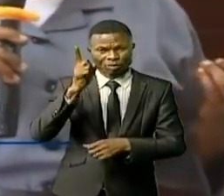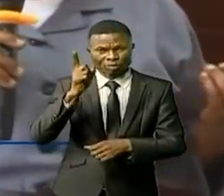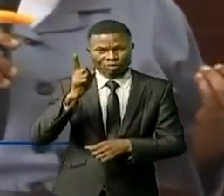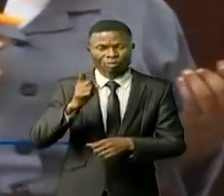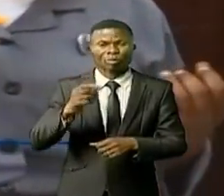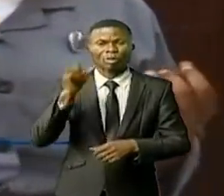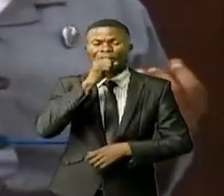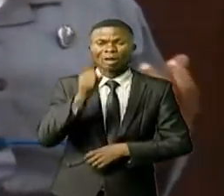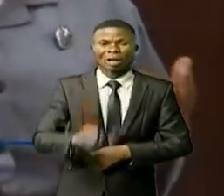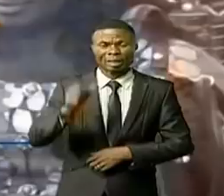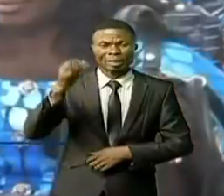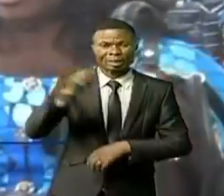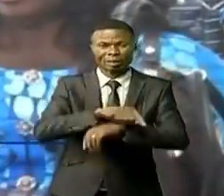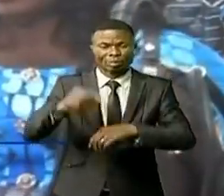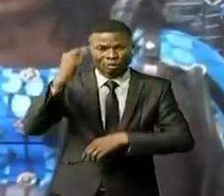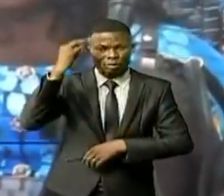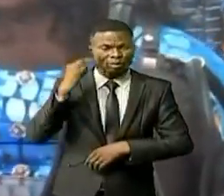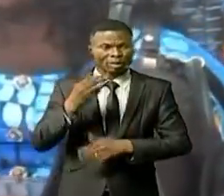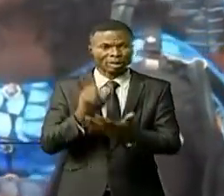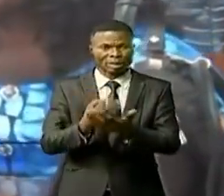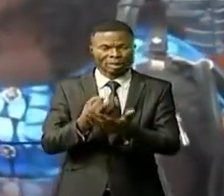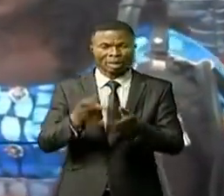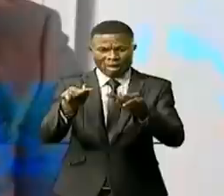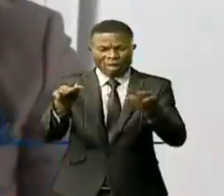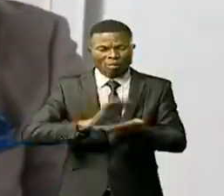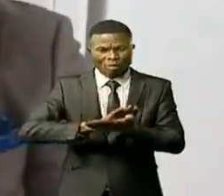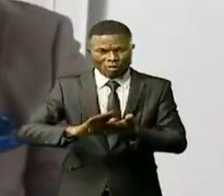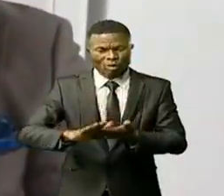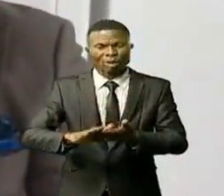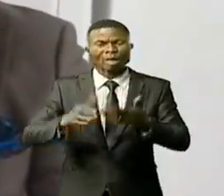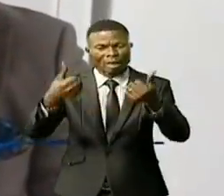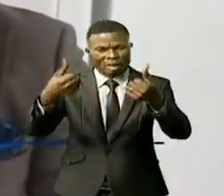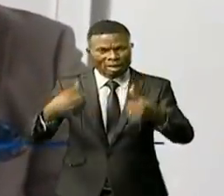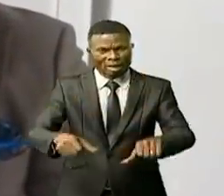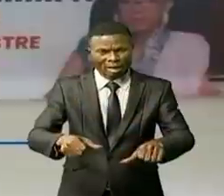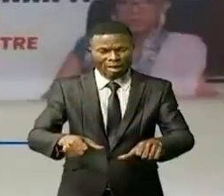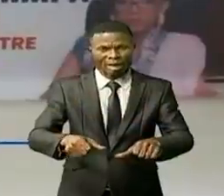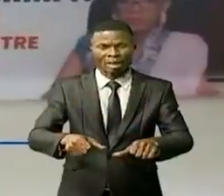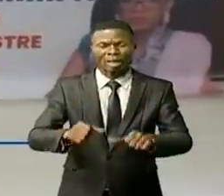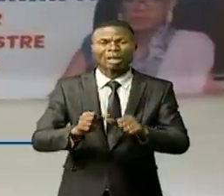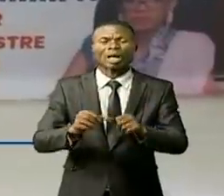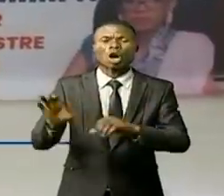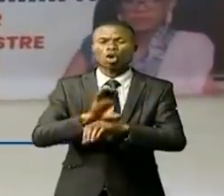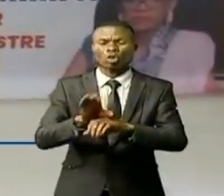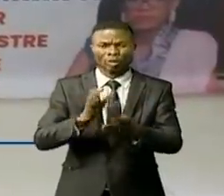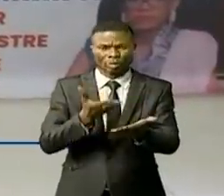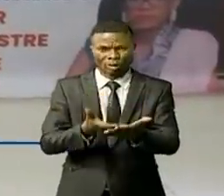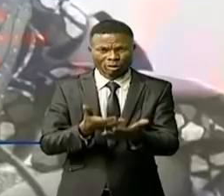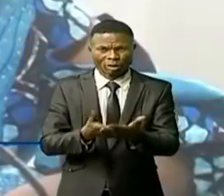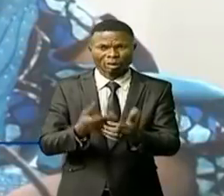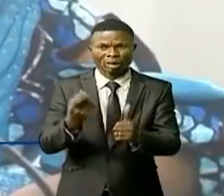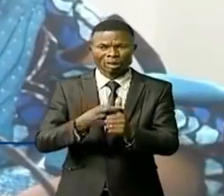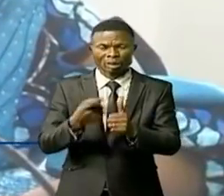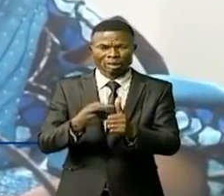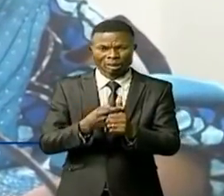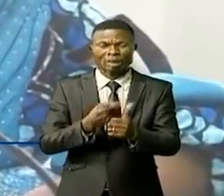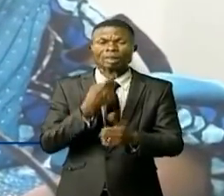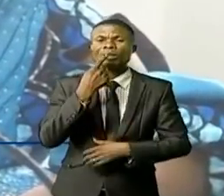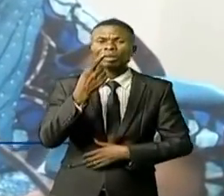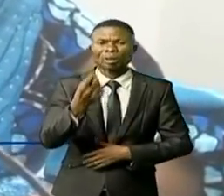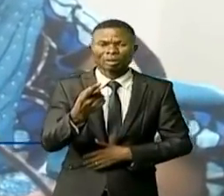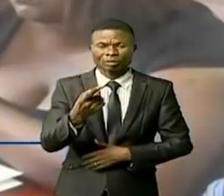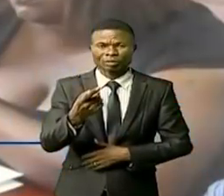ministère des Finances. Un environnement assaini demeure aussi au cœur de leurs préoccupations. Il faut donc garder